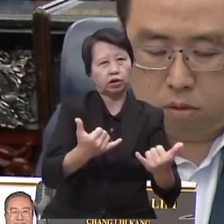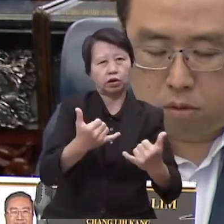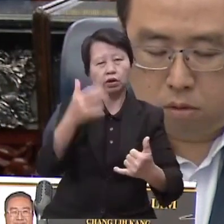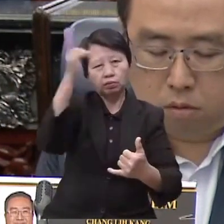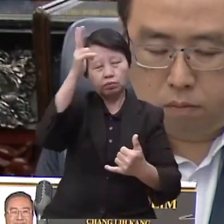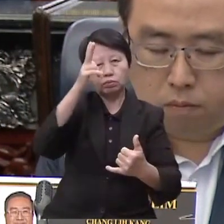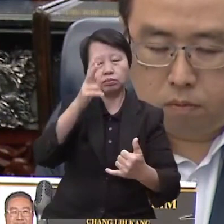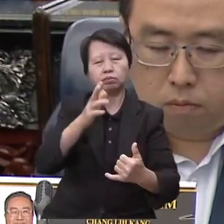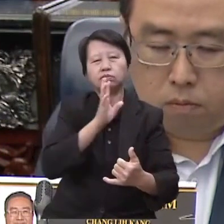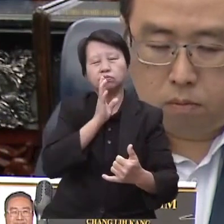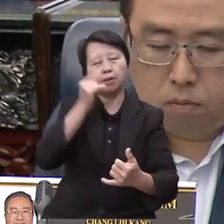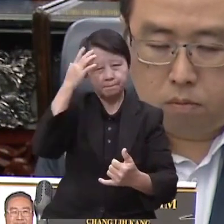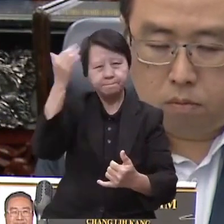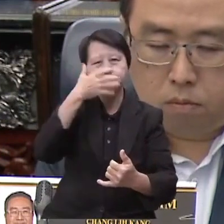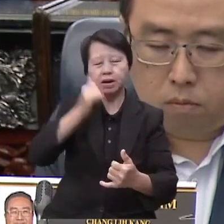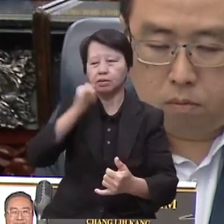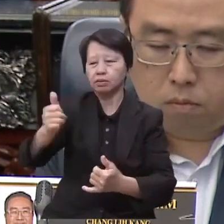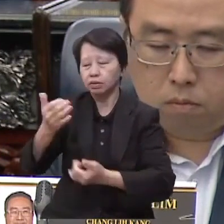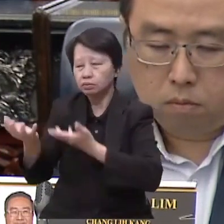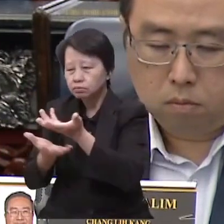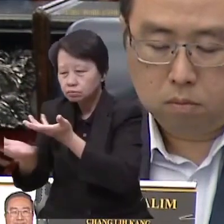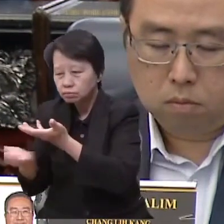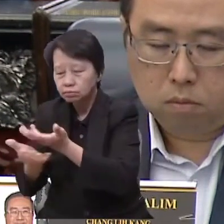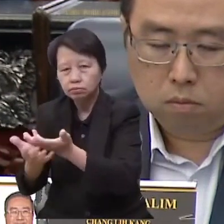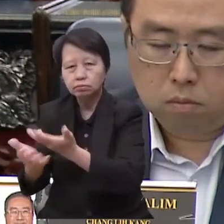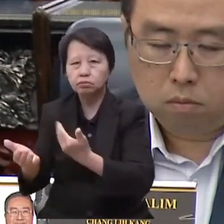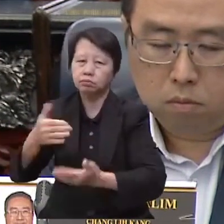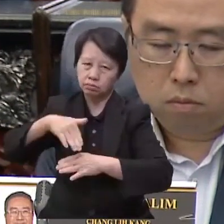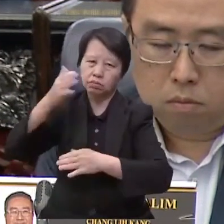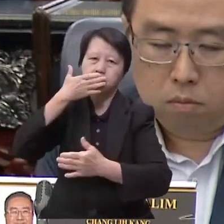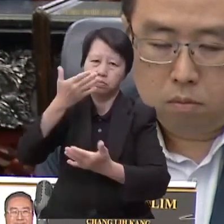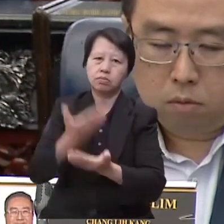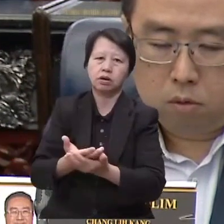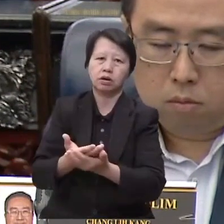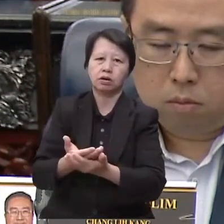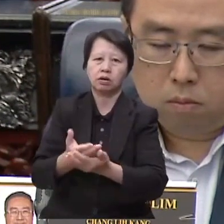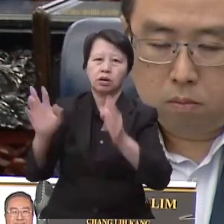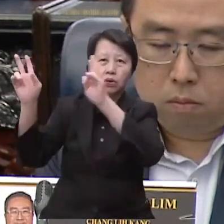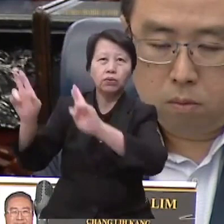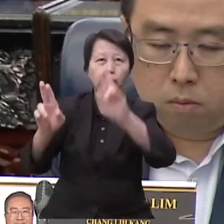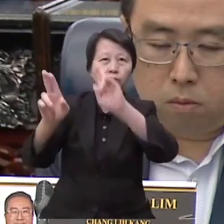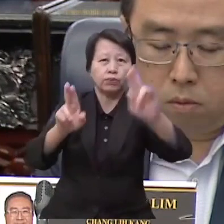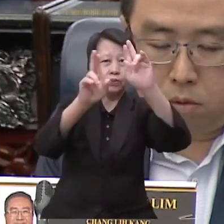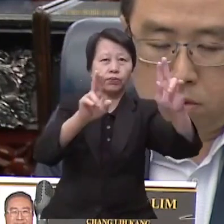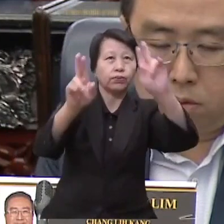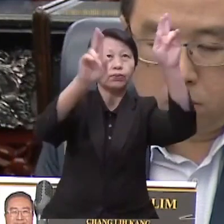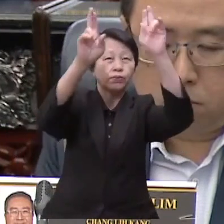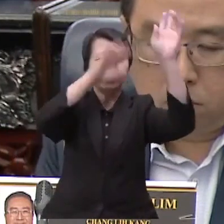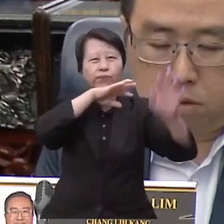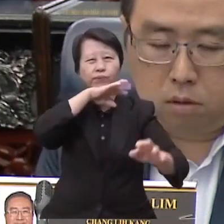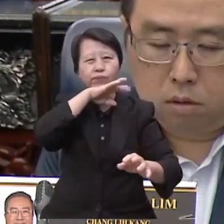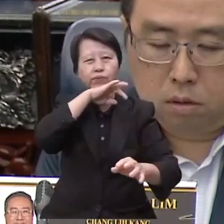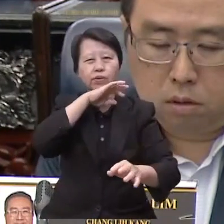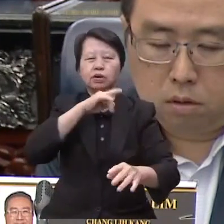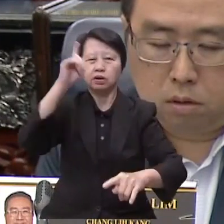rundingan adalah jalan yang lebih baik untuk kita tangani isu ini pencemaran jerebu merentas sempadan